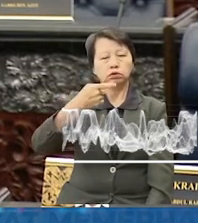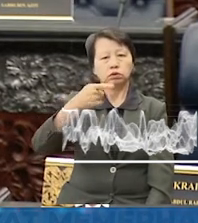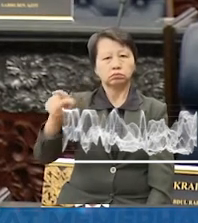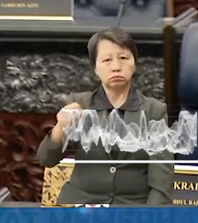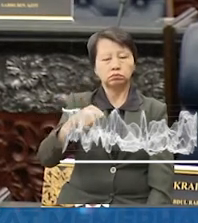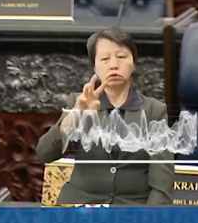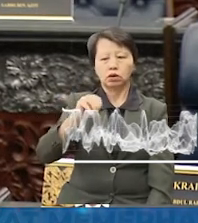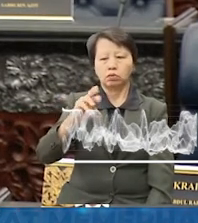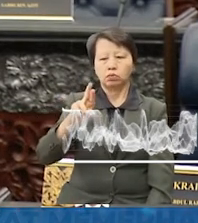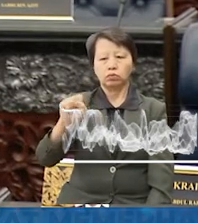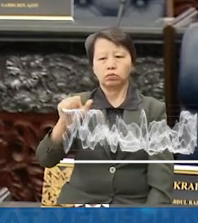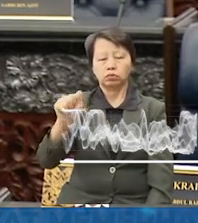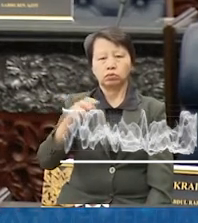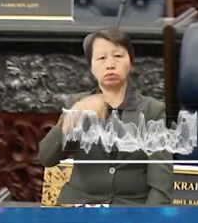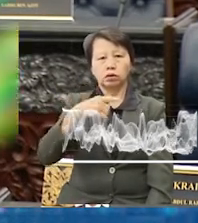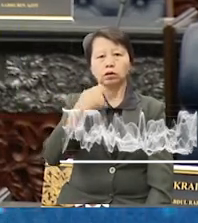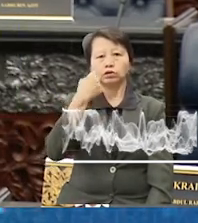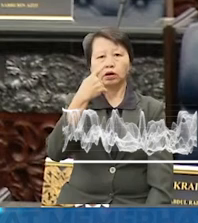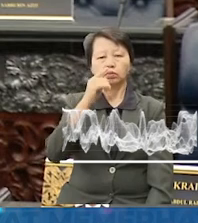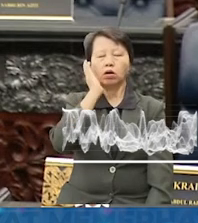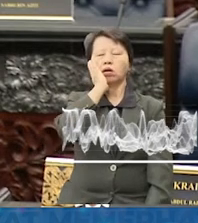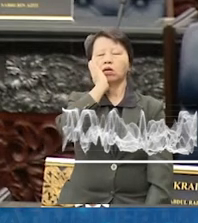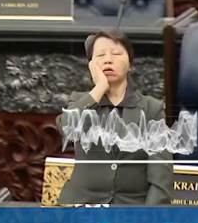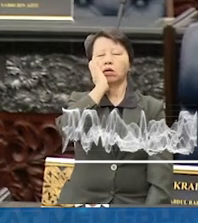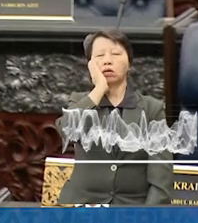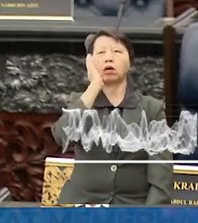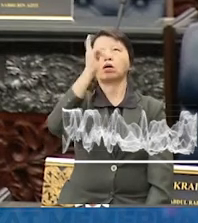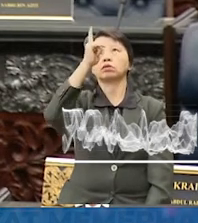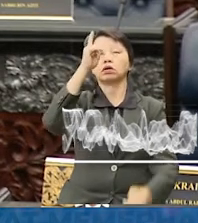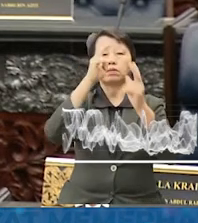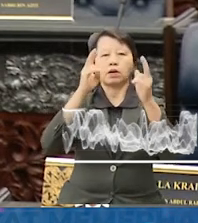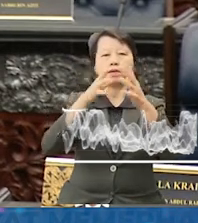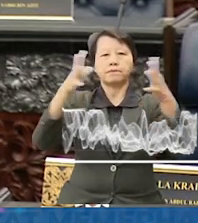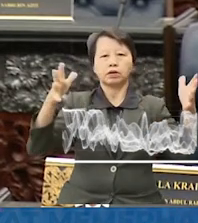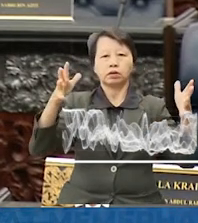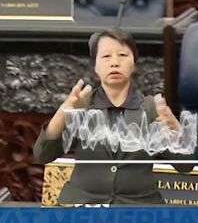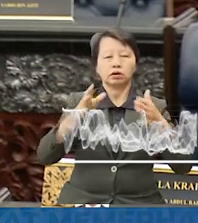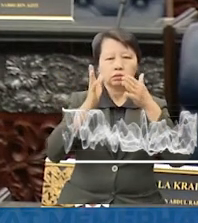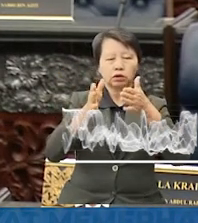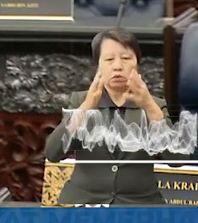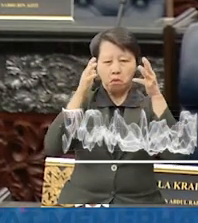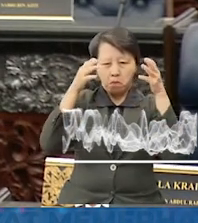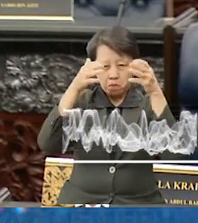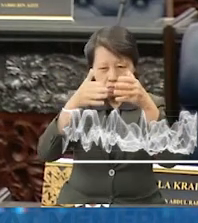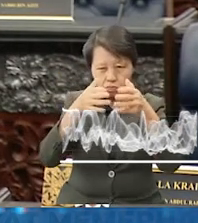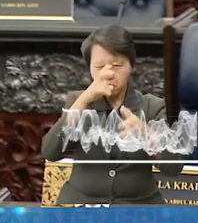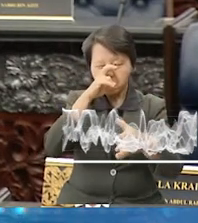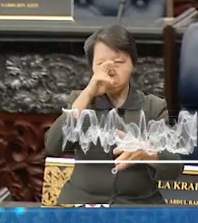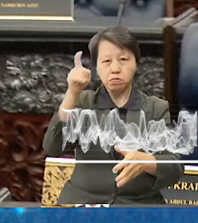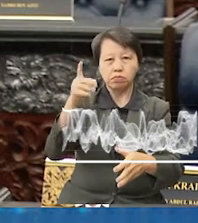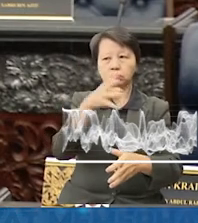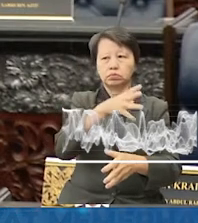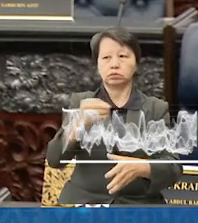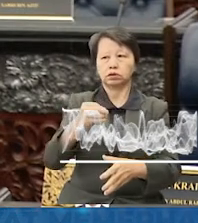bahawasanya siapa yang bertakbir itu cenderung untuk menjadi orang yang konservatif dan ekstremis.